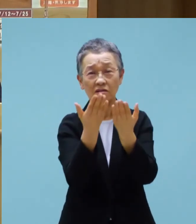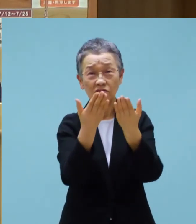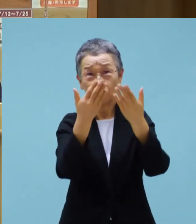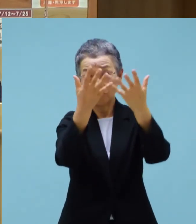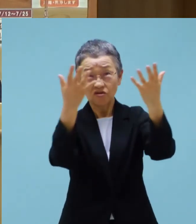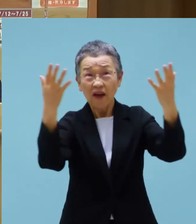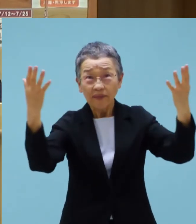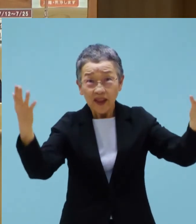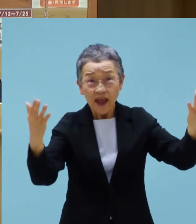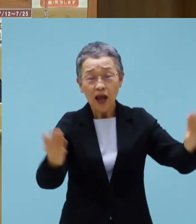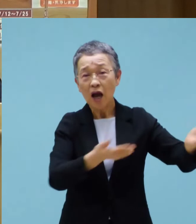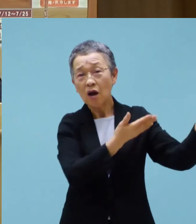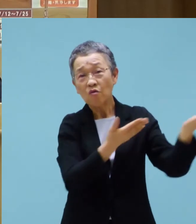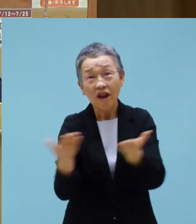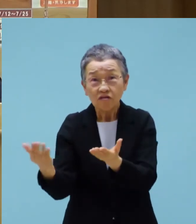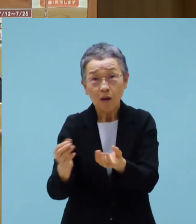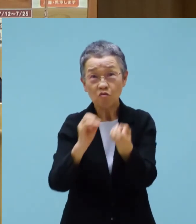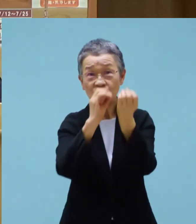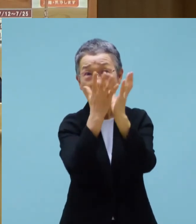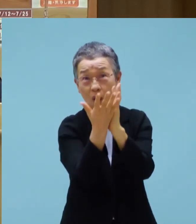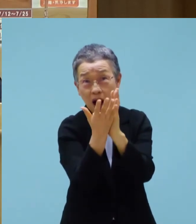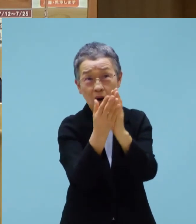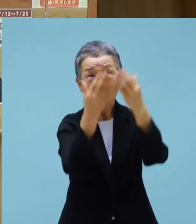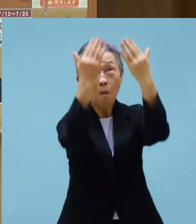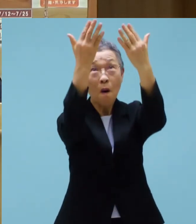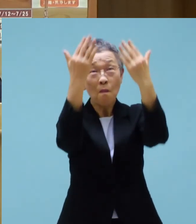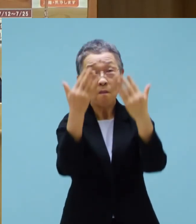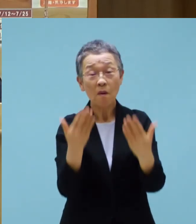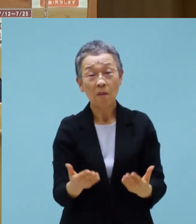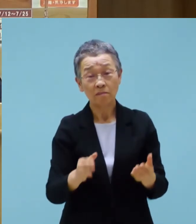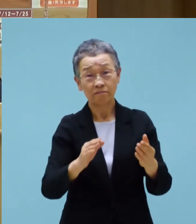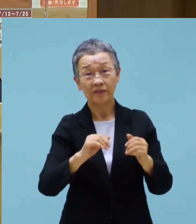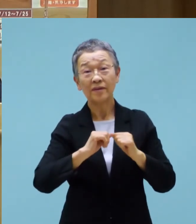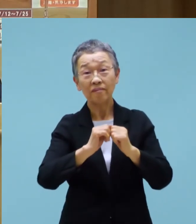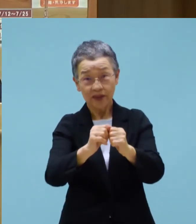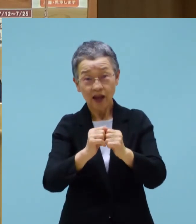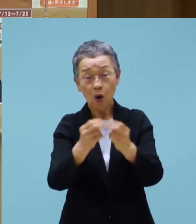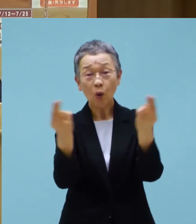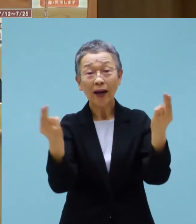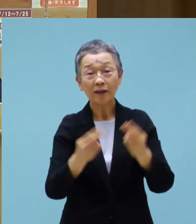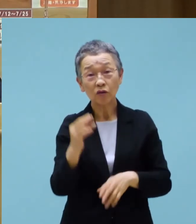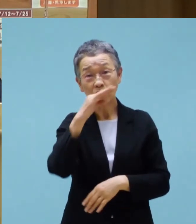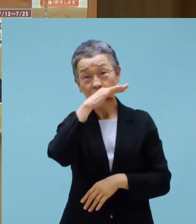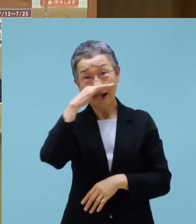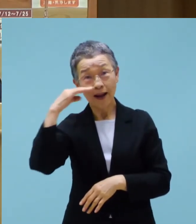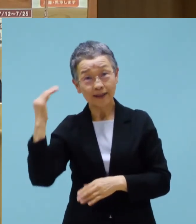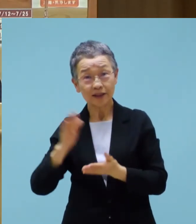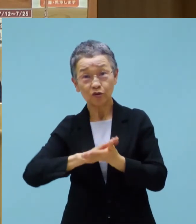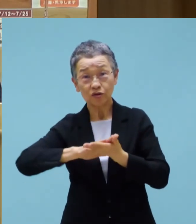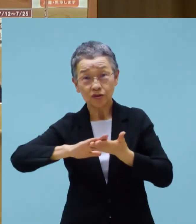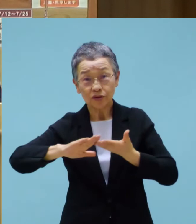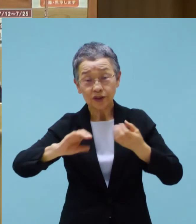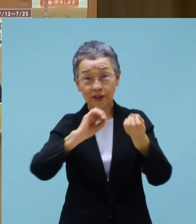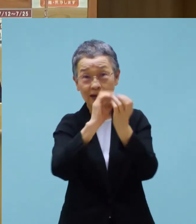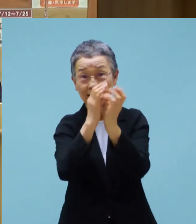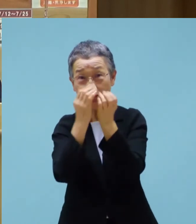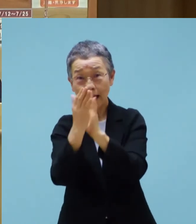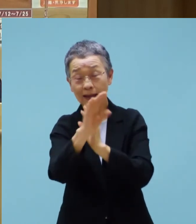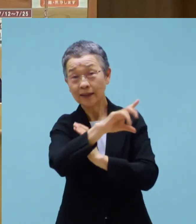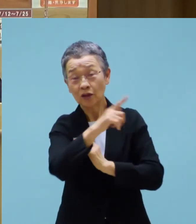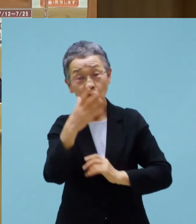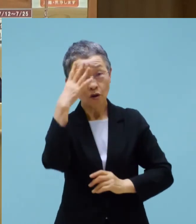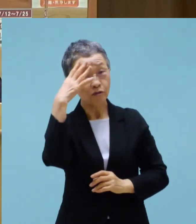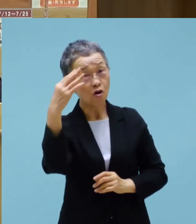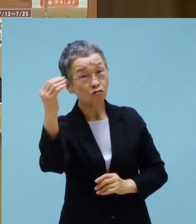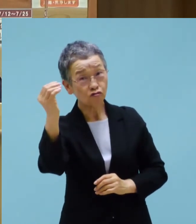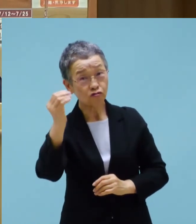を設置をさせていただいて、皆さんに北海道の素晴らしい美しいそういった花々の魅力を知っていただくという